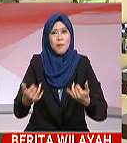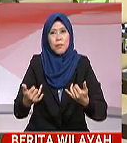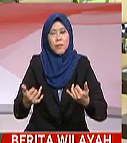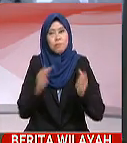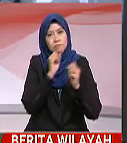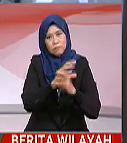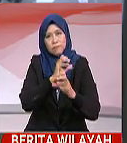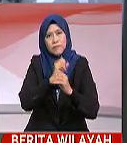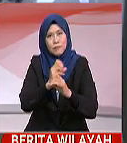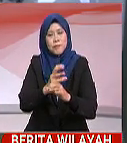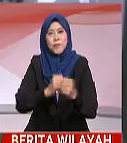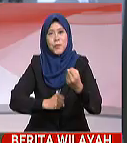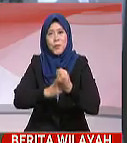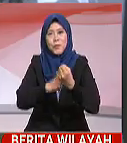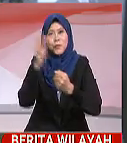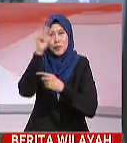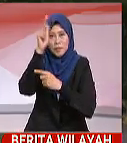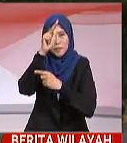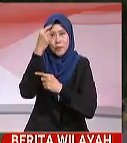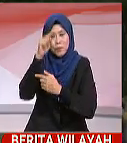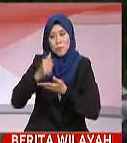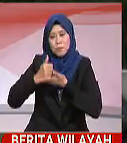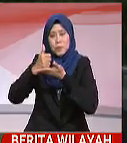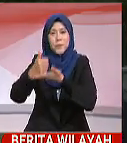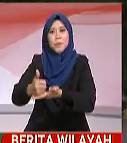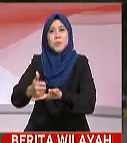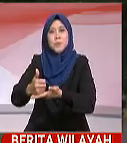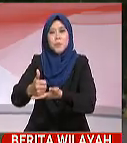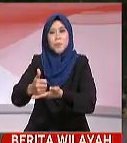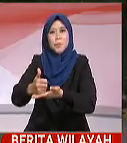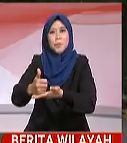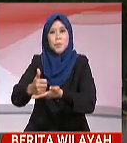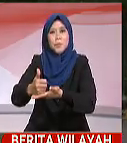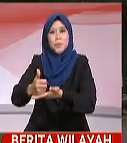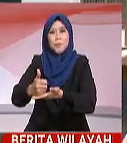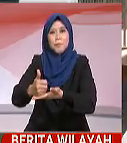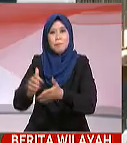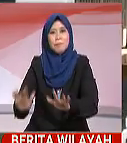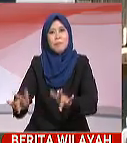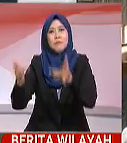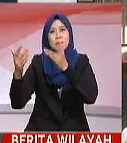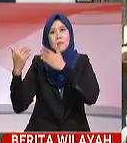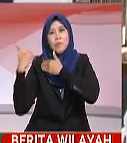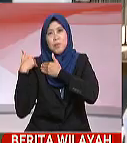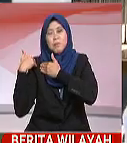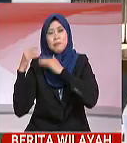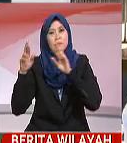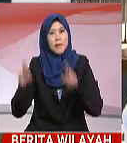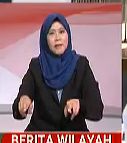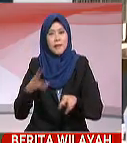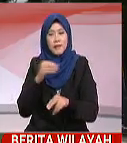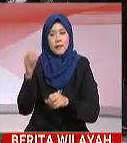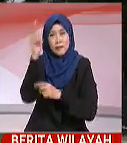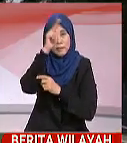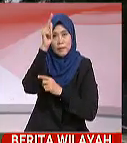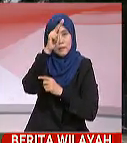kita berusaha menyokong kerjaan, membantu untuk meringankan beban rakyat dan juga